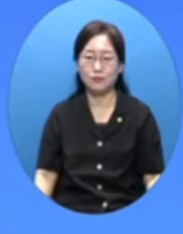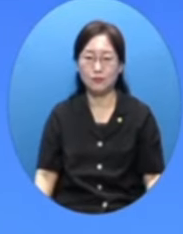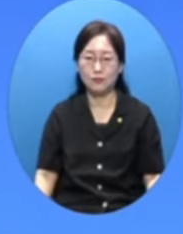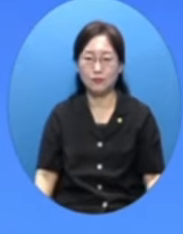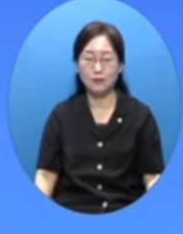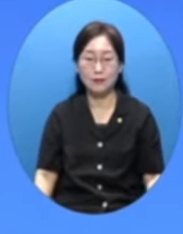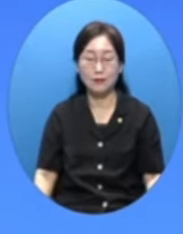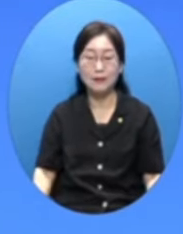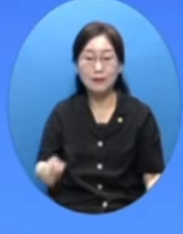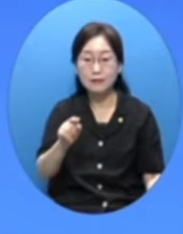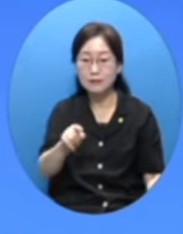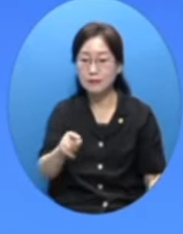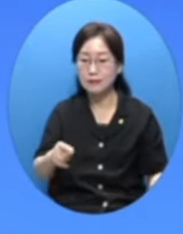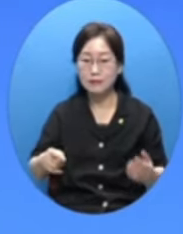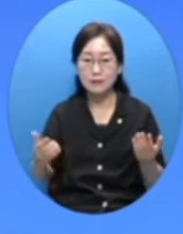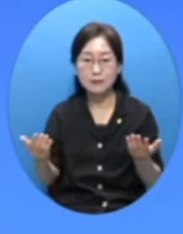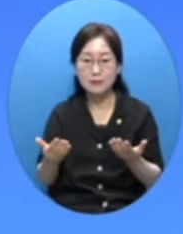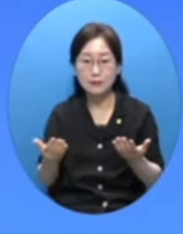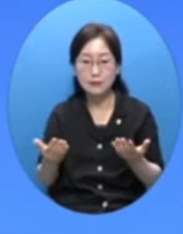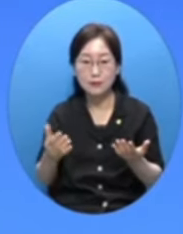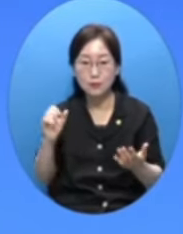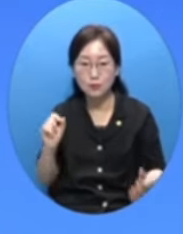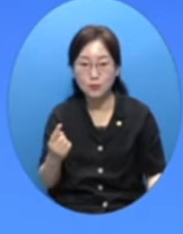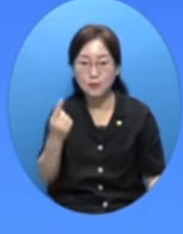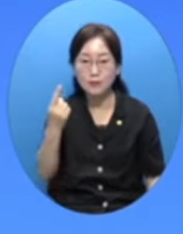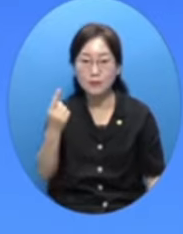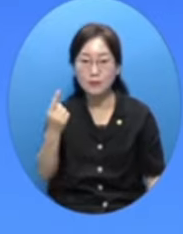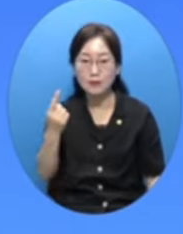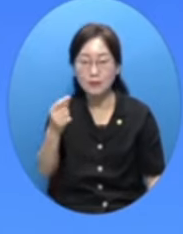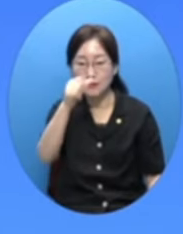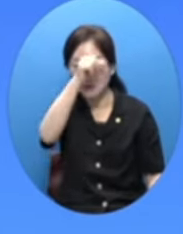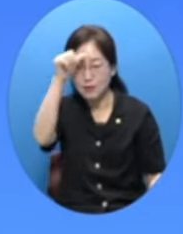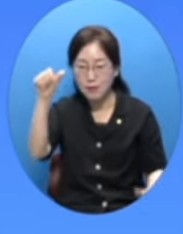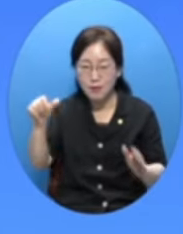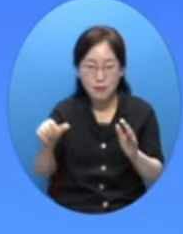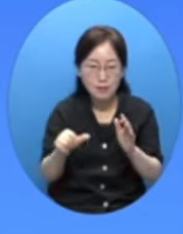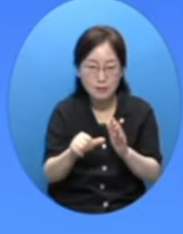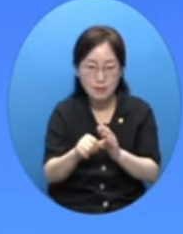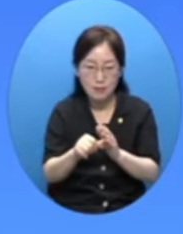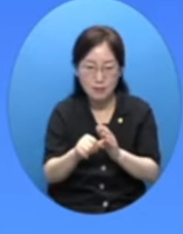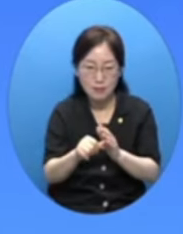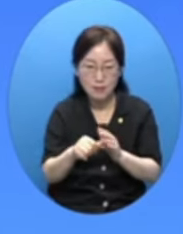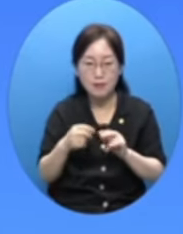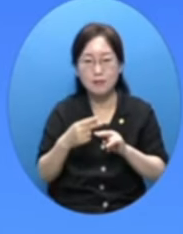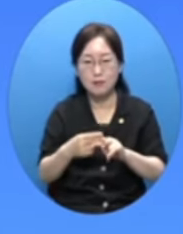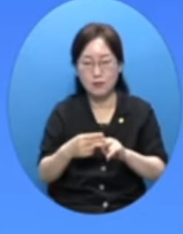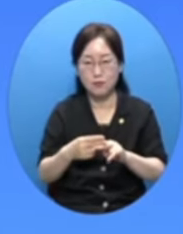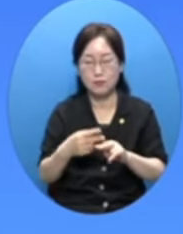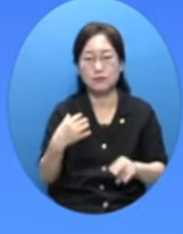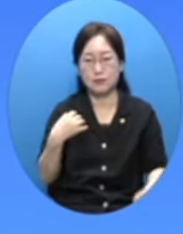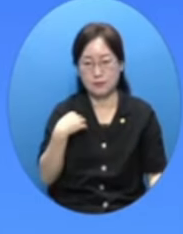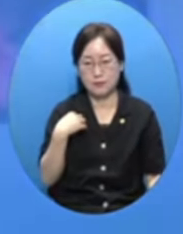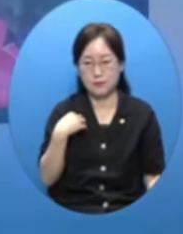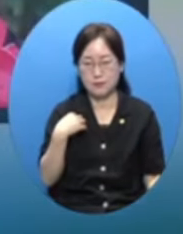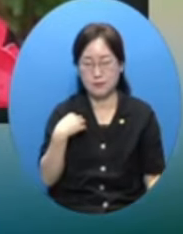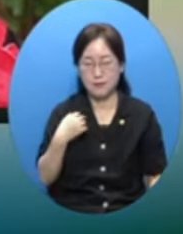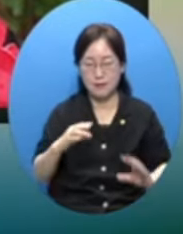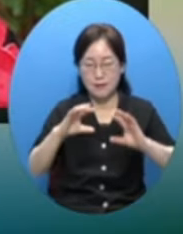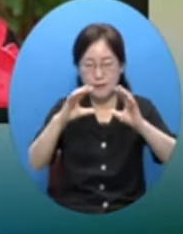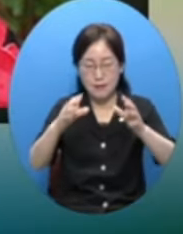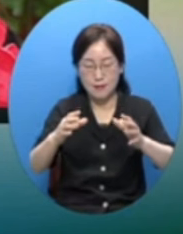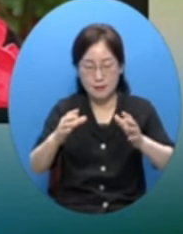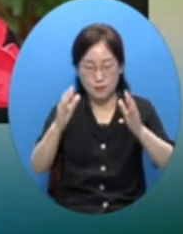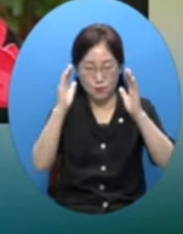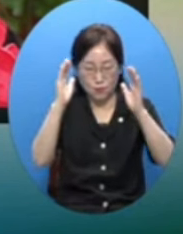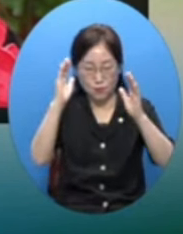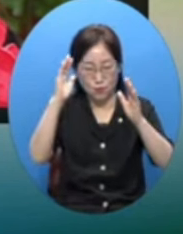그 일이 그의 일생을 좌우하기도 합니다. 세계적인 석학